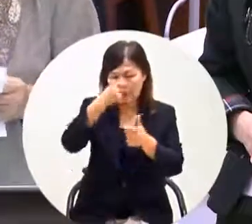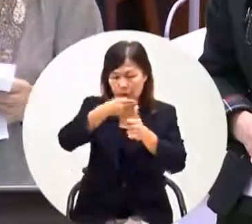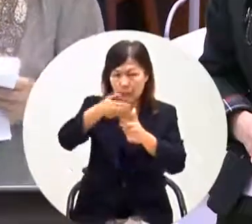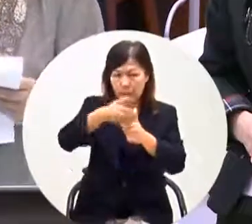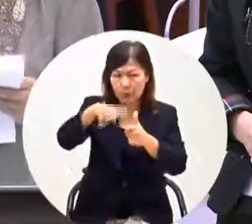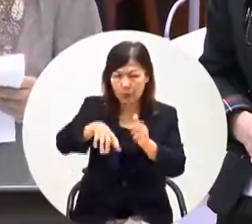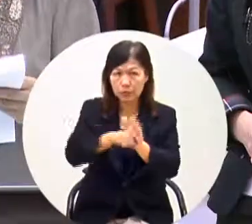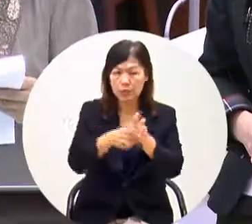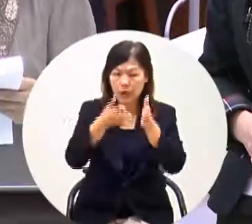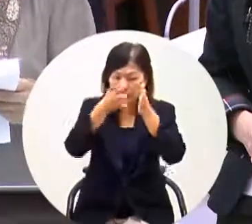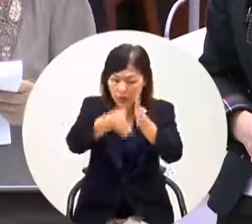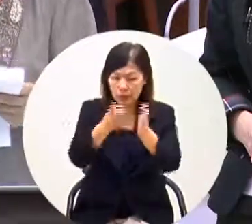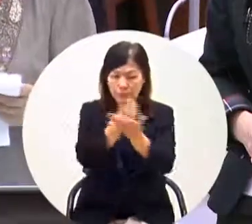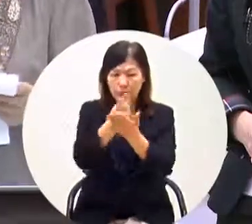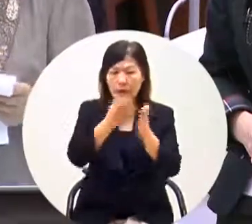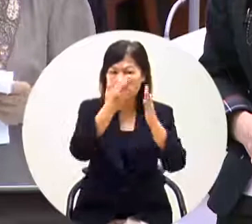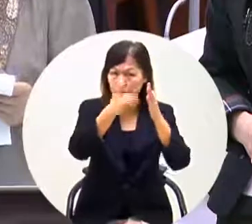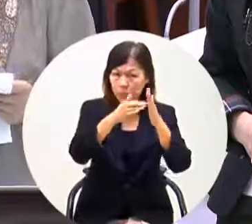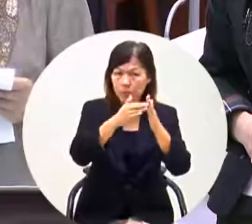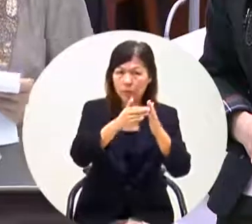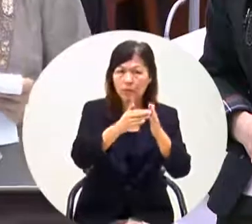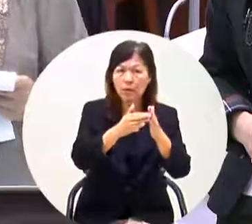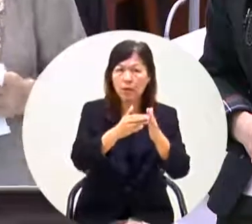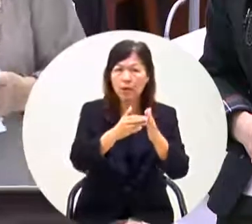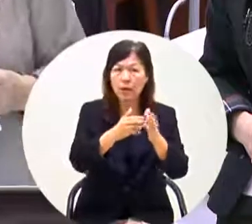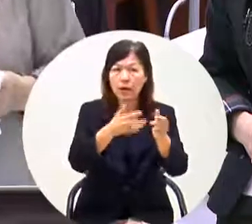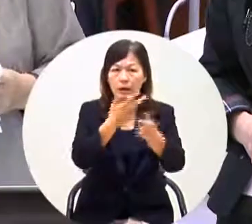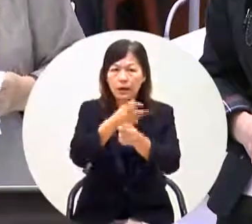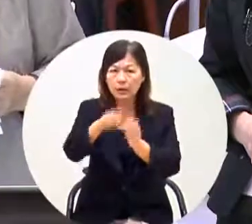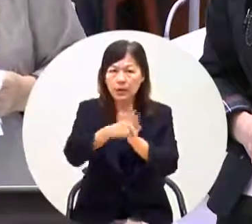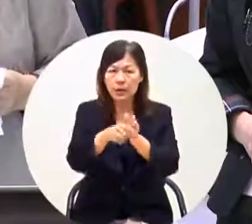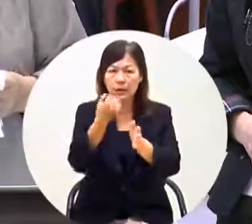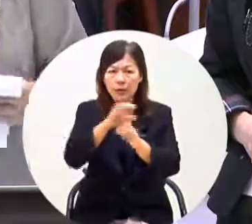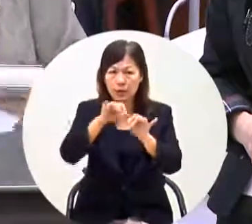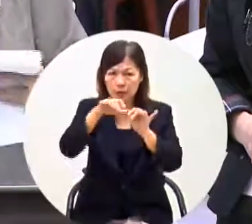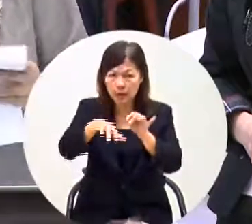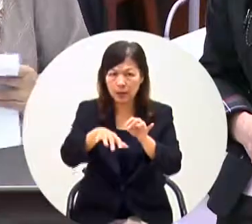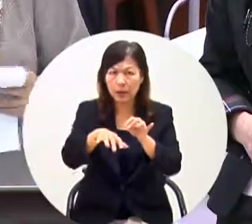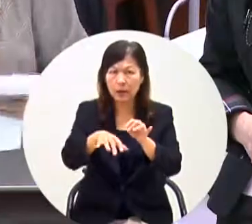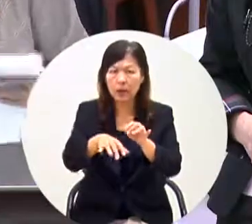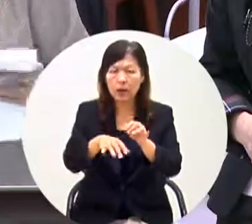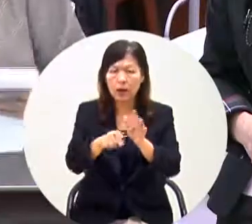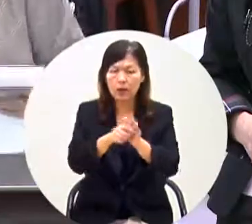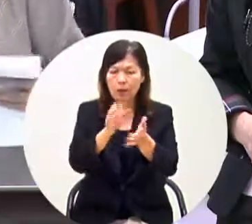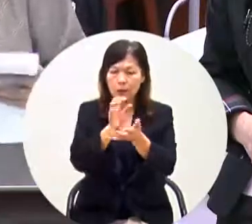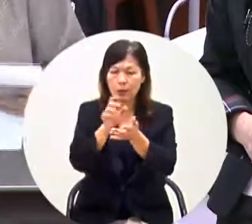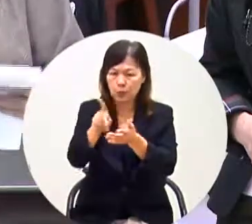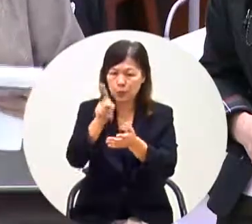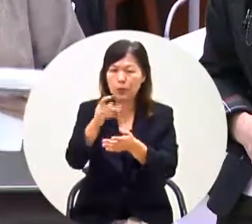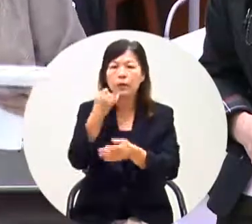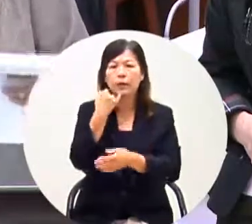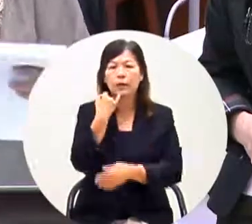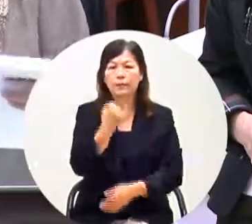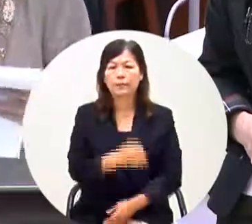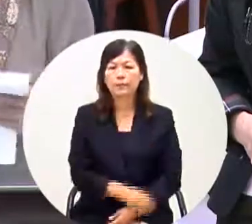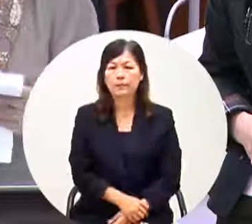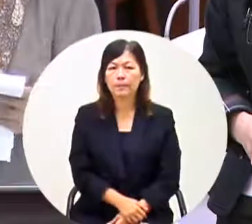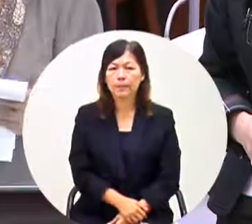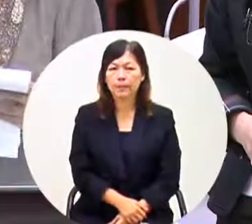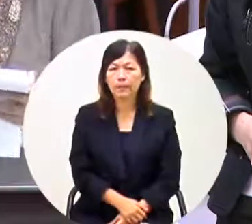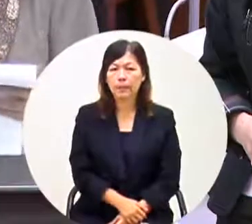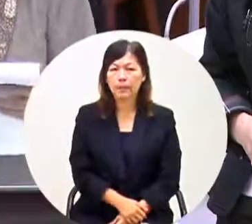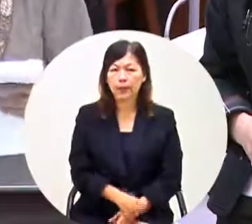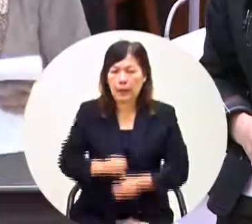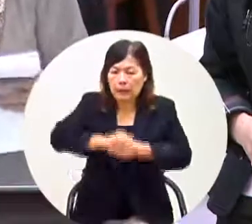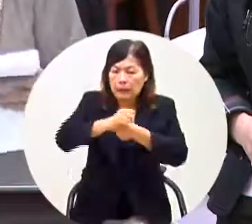校，让这样我们的溜冰场高度来使用，因为我们也是一直在鼓励，希望在